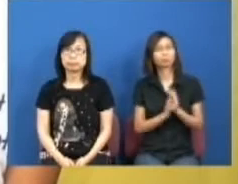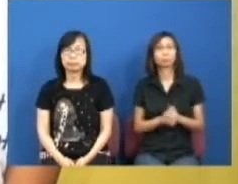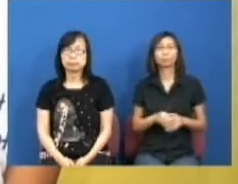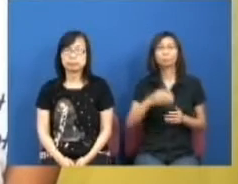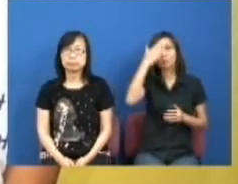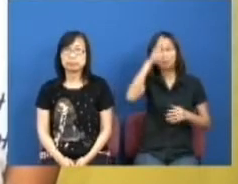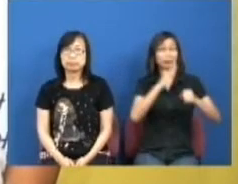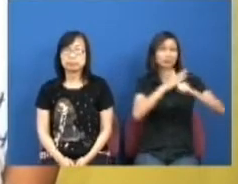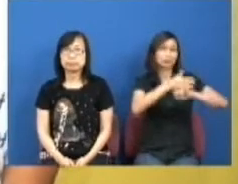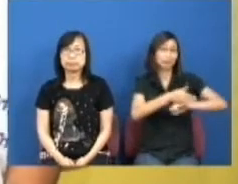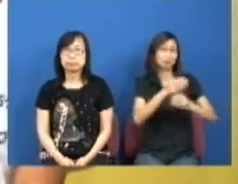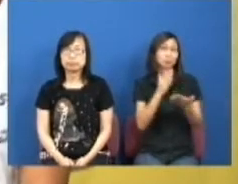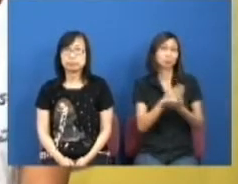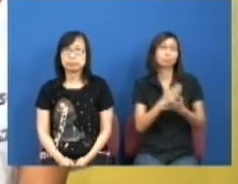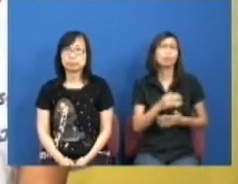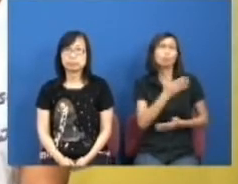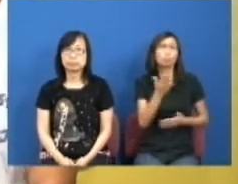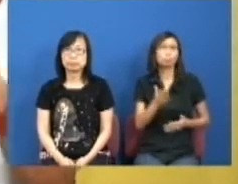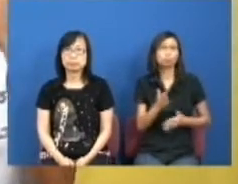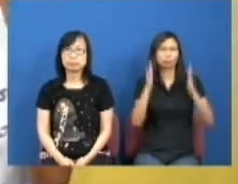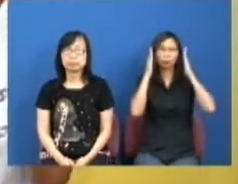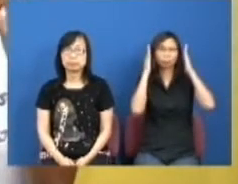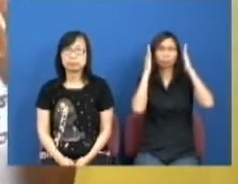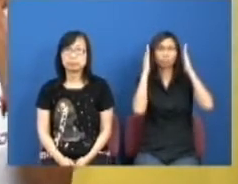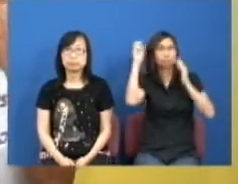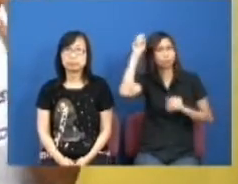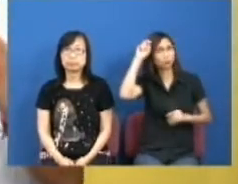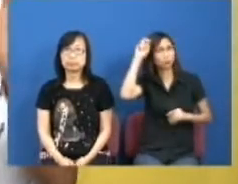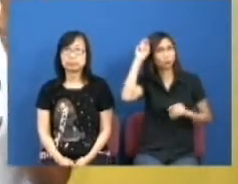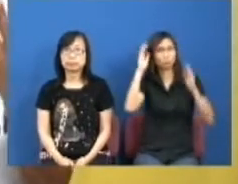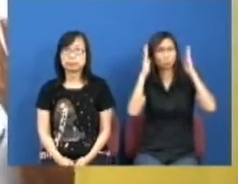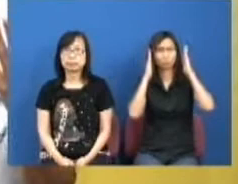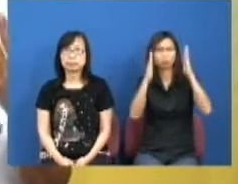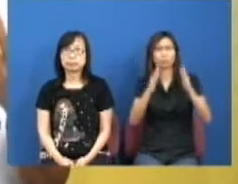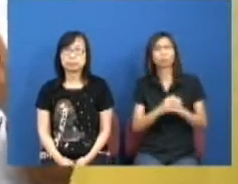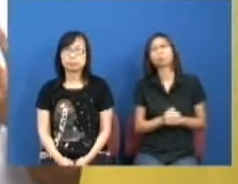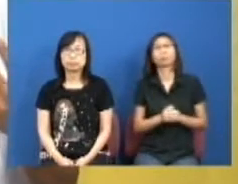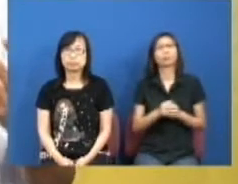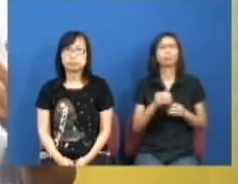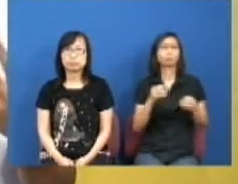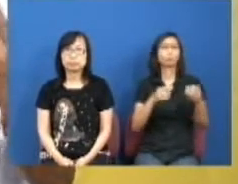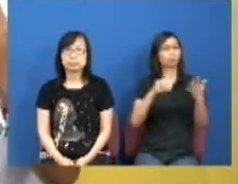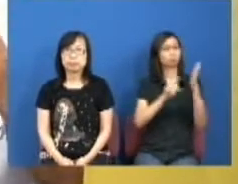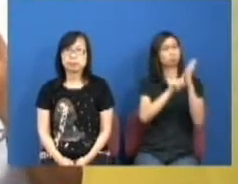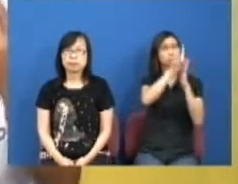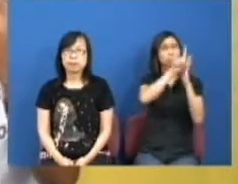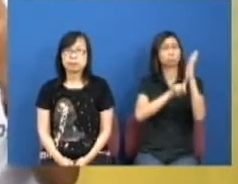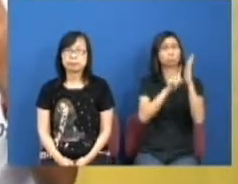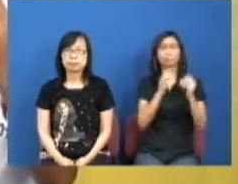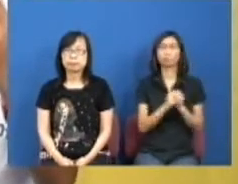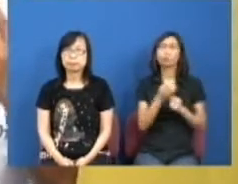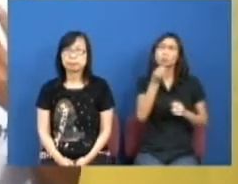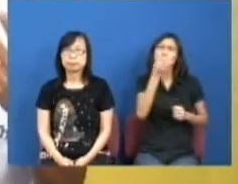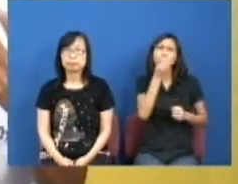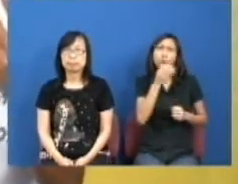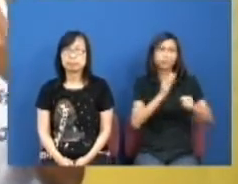有啲人就會好執著，就係話，即係理論俾咗一個指標就100%，咁然之後，香港社會稱稱下。